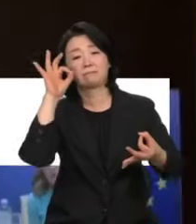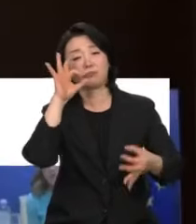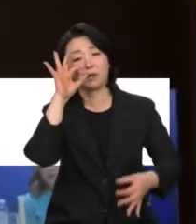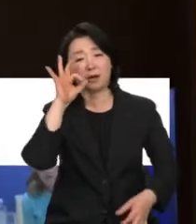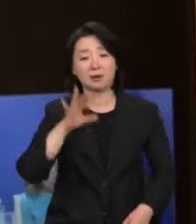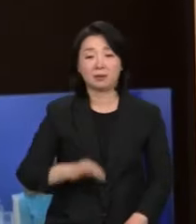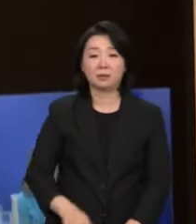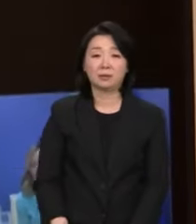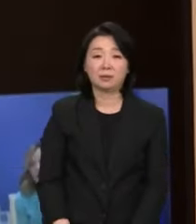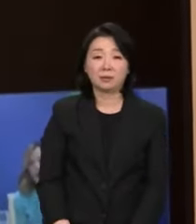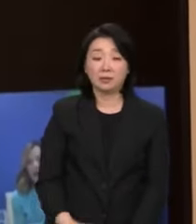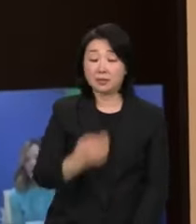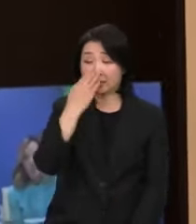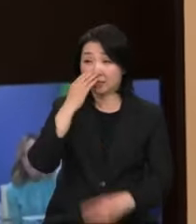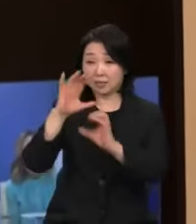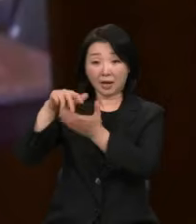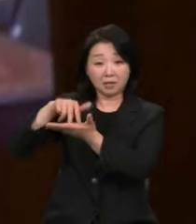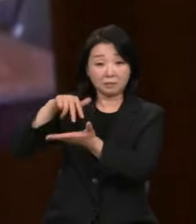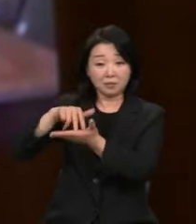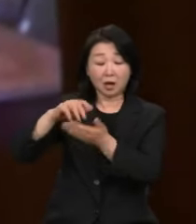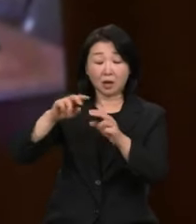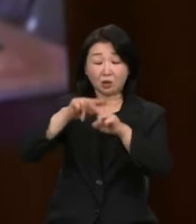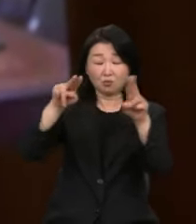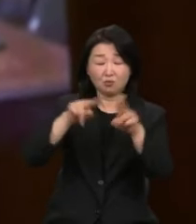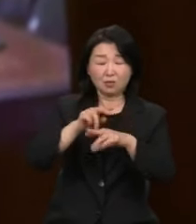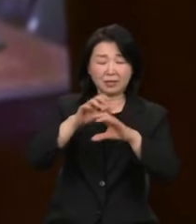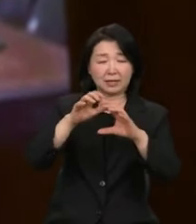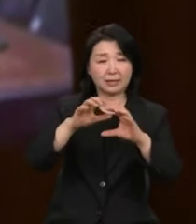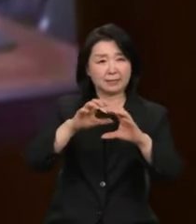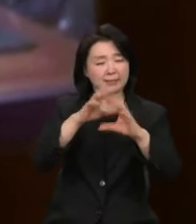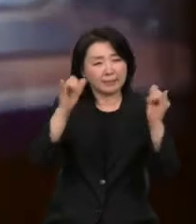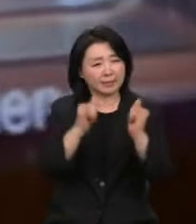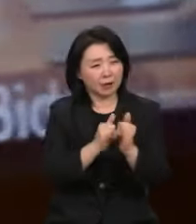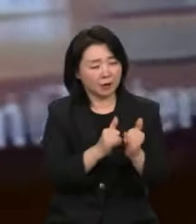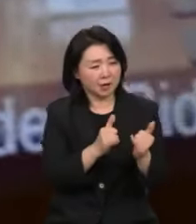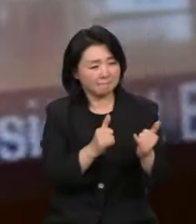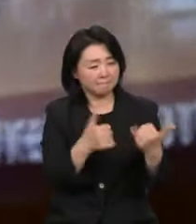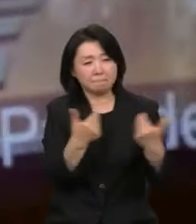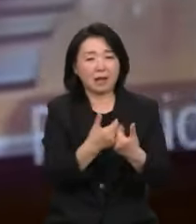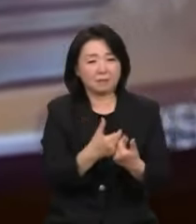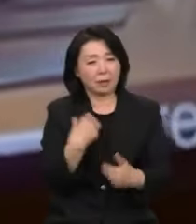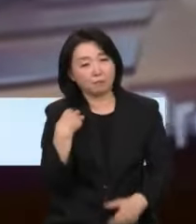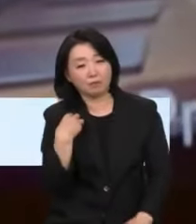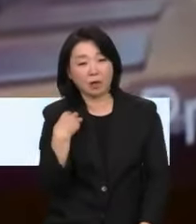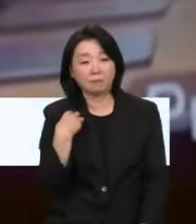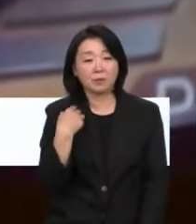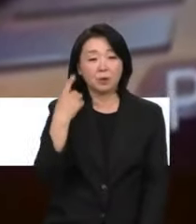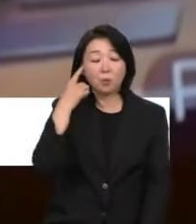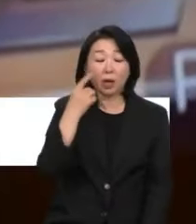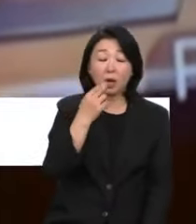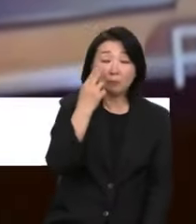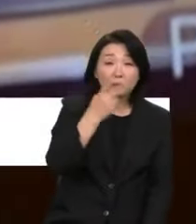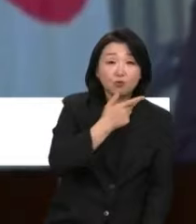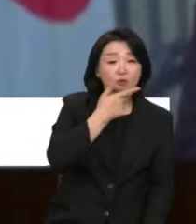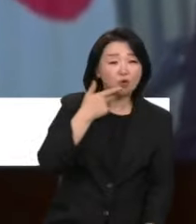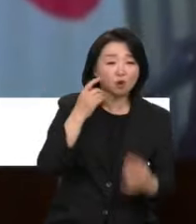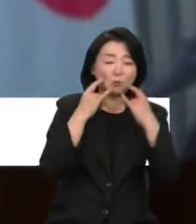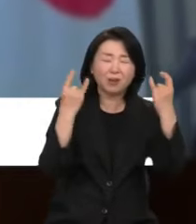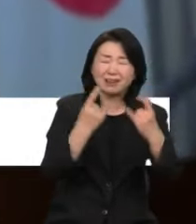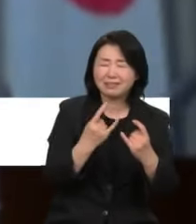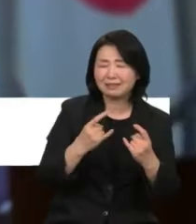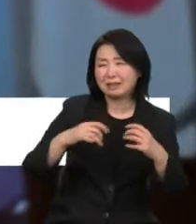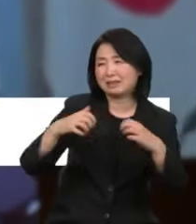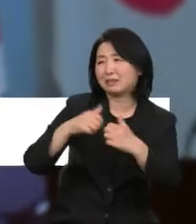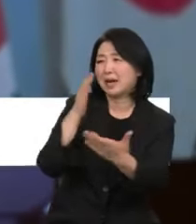같거든요. 이스라엘로서는 국제사회의 반대가 부담입니다. 미국뿐 아니라 영국과 프랑스 등 우방국들이 자제를